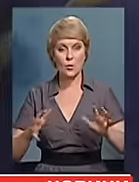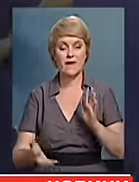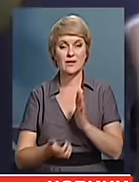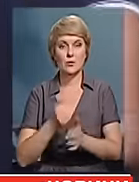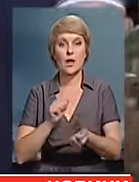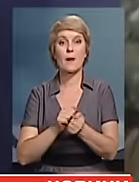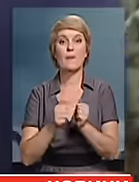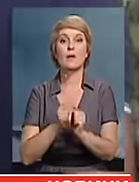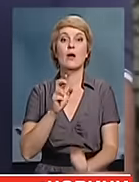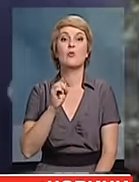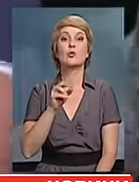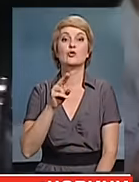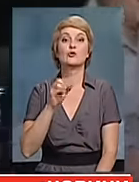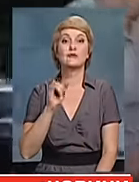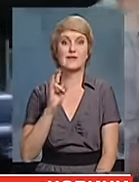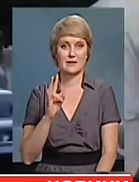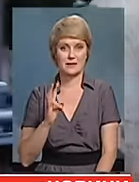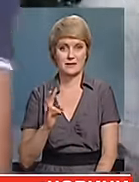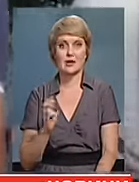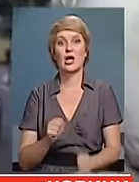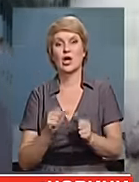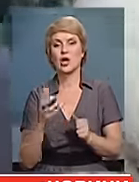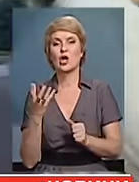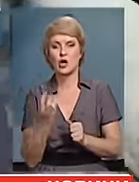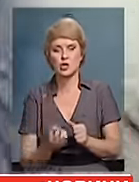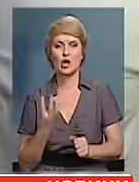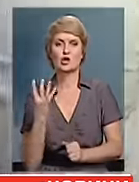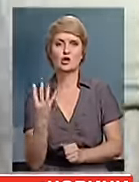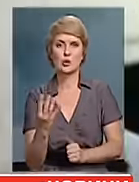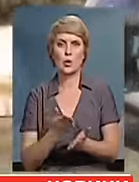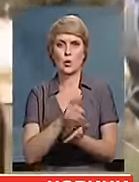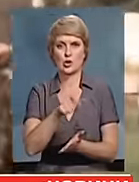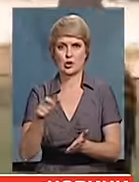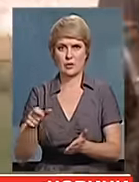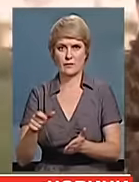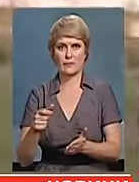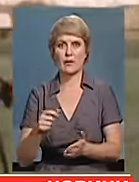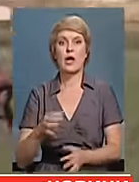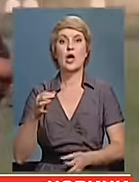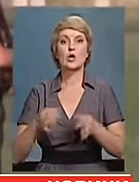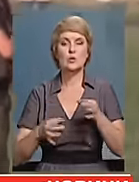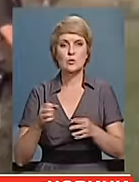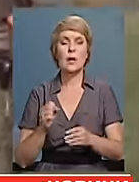ще 4 чиновників. Усім суд уже призначив заставу від 3 до майже 10 мільйонів гривень.